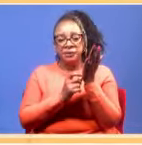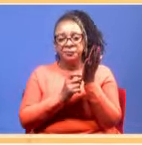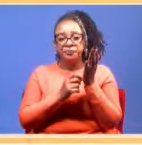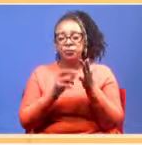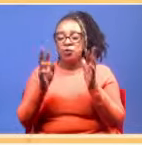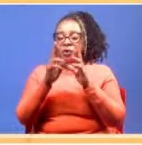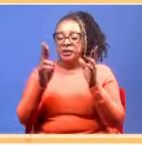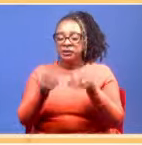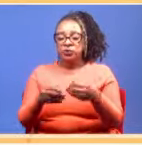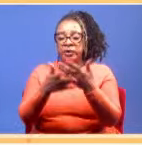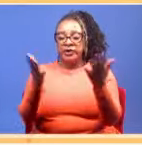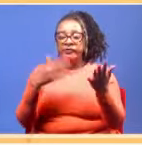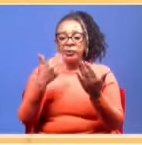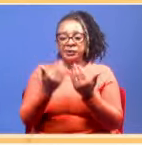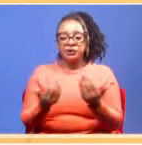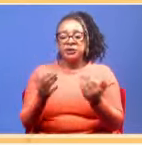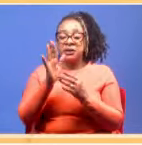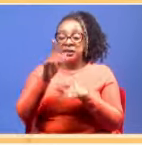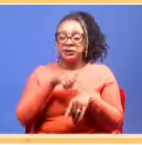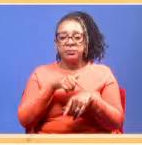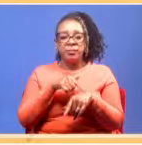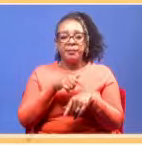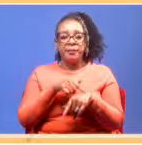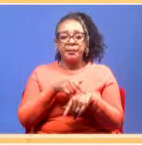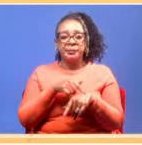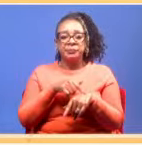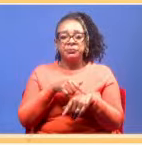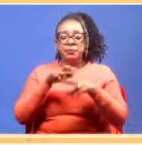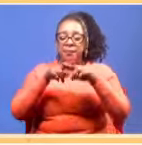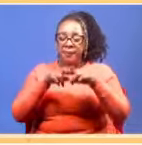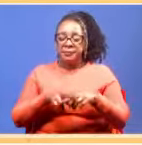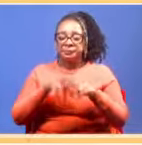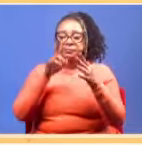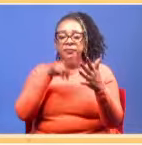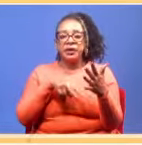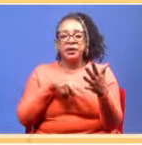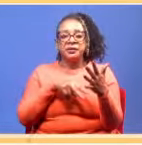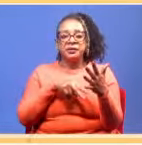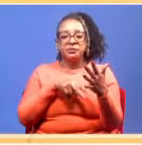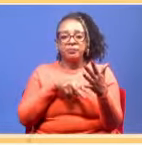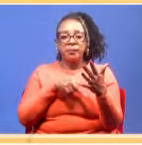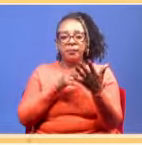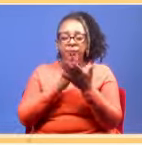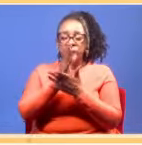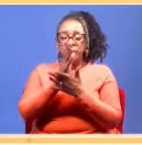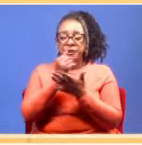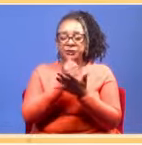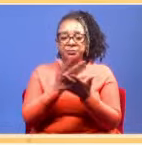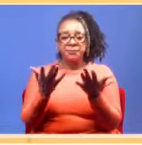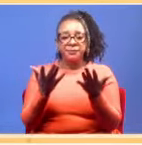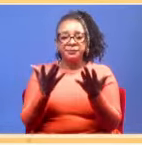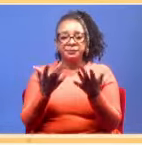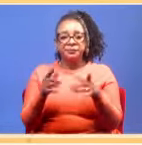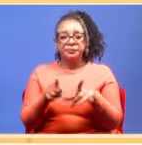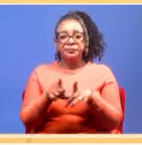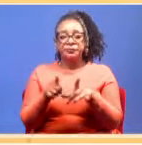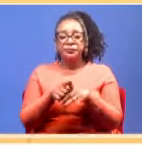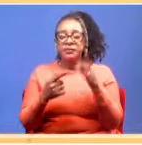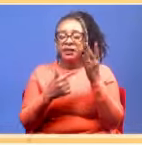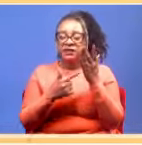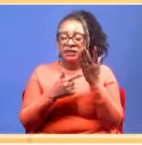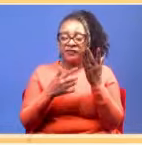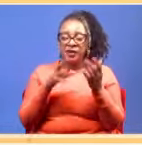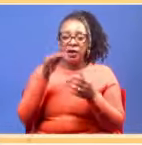our children during that time. They sit and read through the newspapers and Taifa Leo.